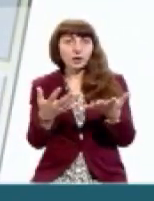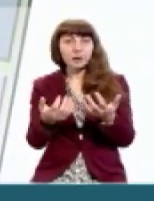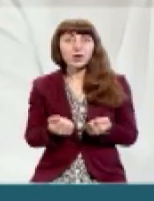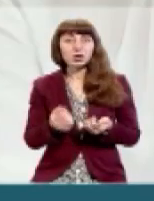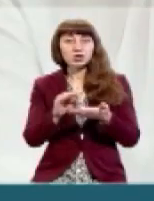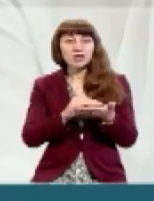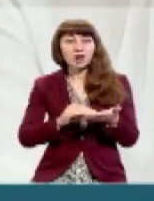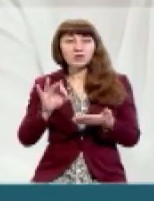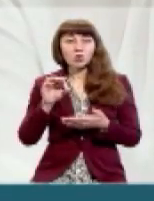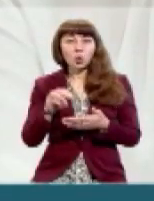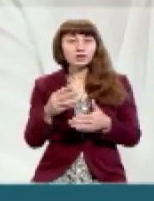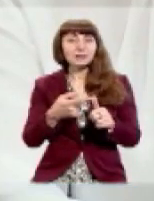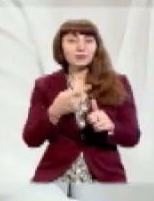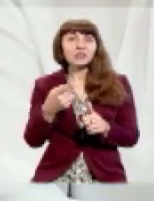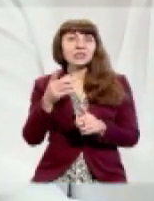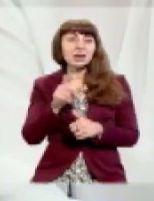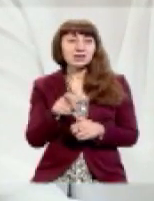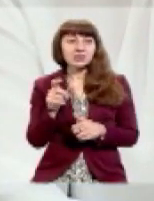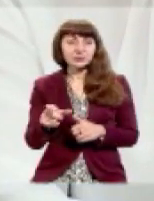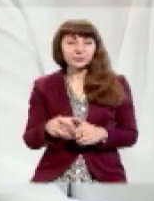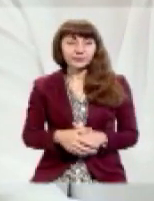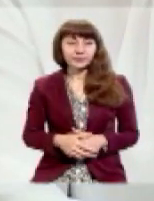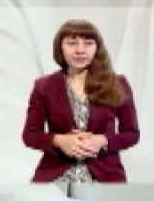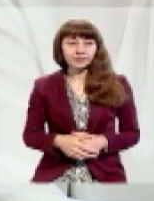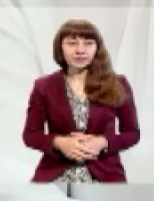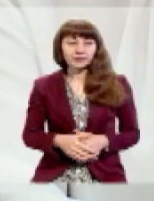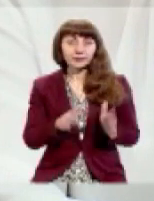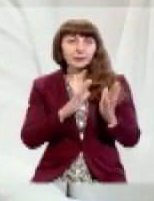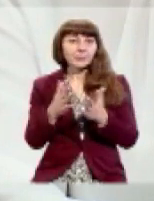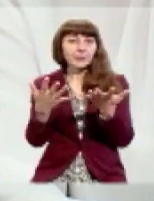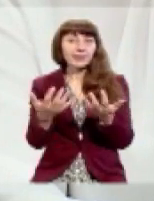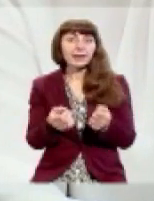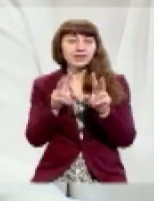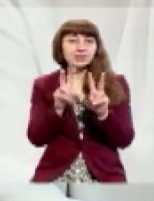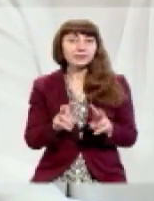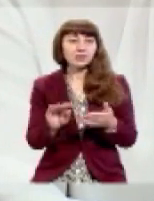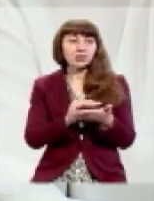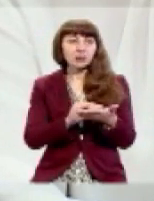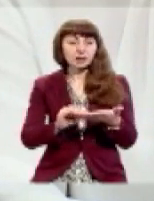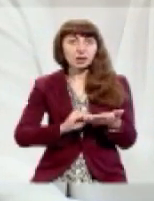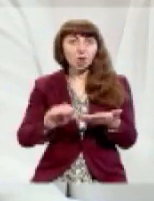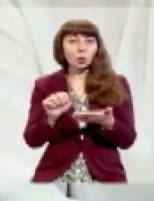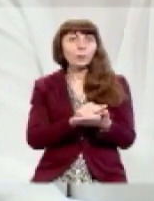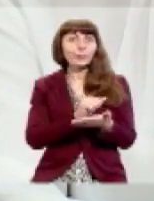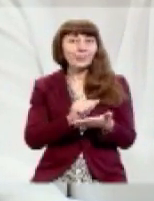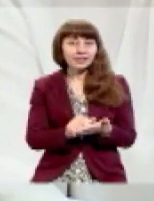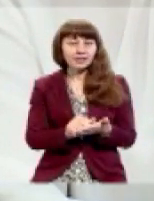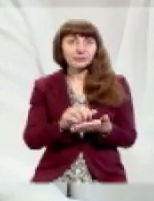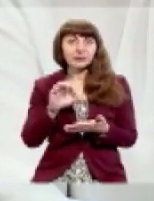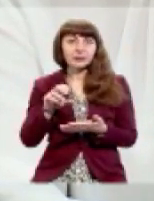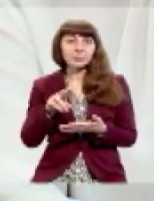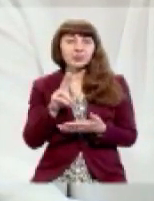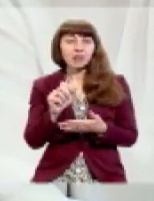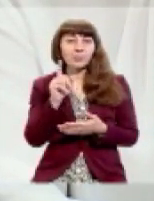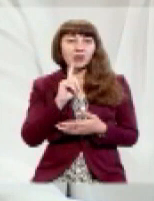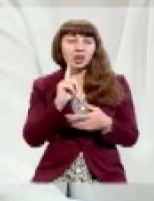от населения участникам программы разработаны отдельные алгоритмы принятия и рассмотрения Документов от потенциальных заемщиков пока